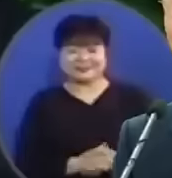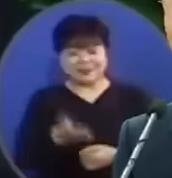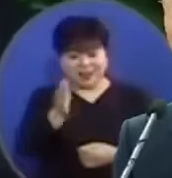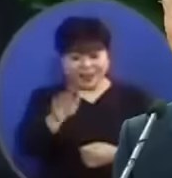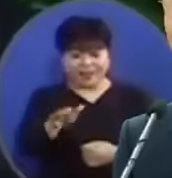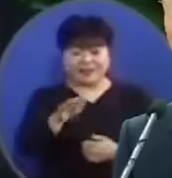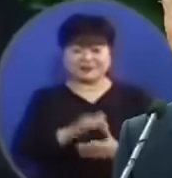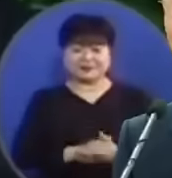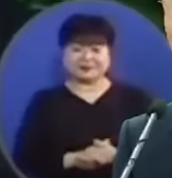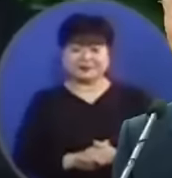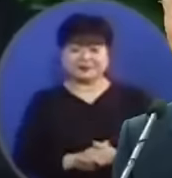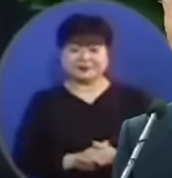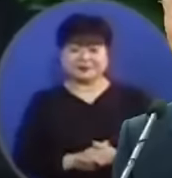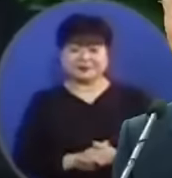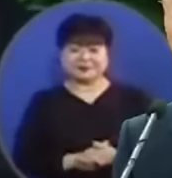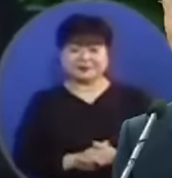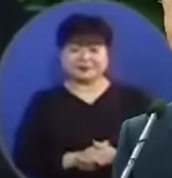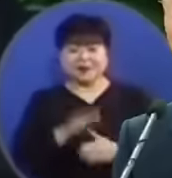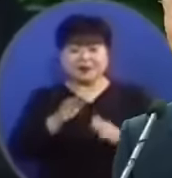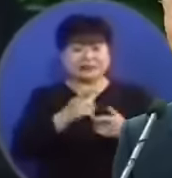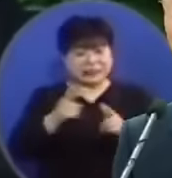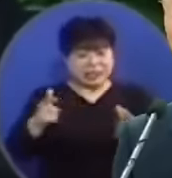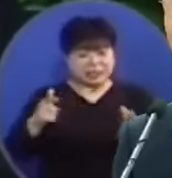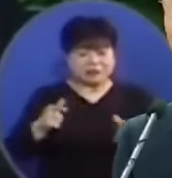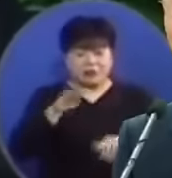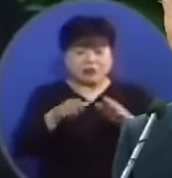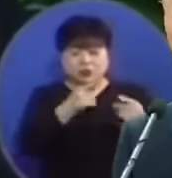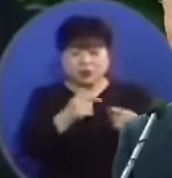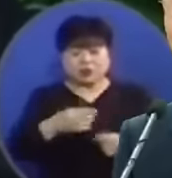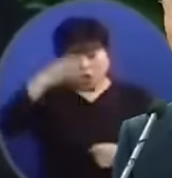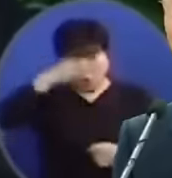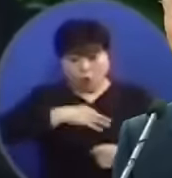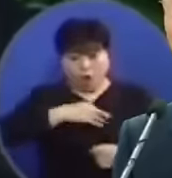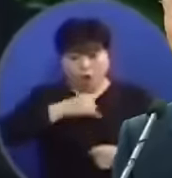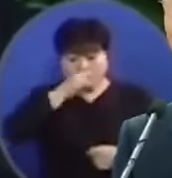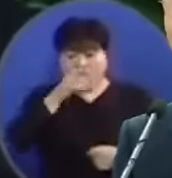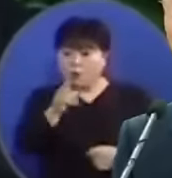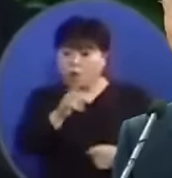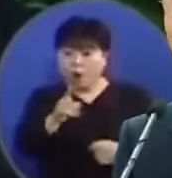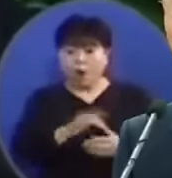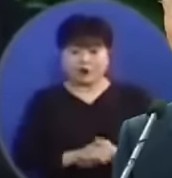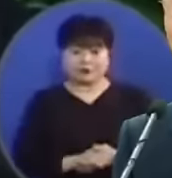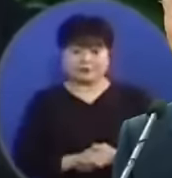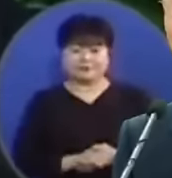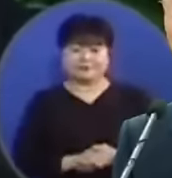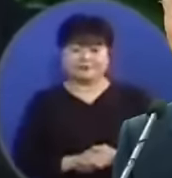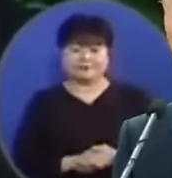그런데 안 걸어도 그런 것만큼 효과를 발생하는 것이 있습니다.